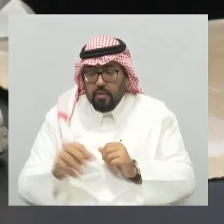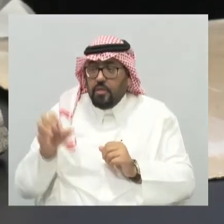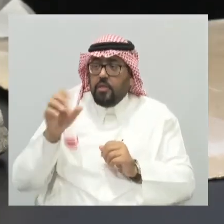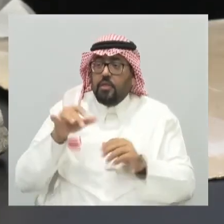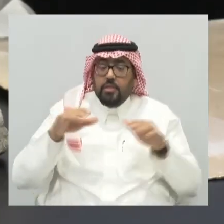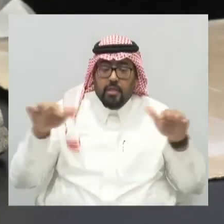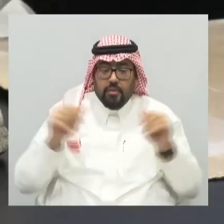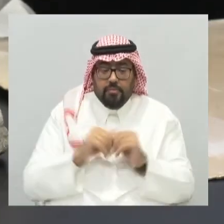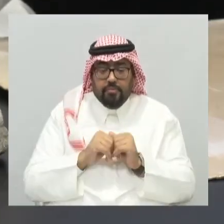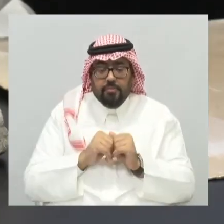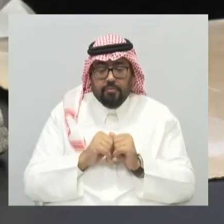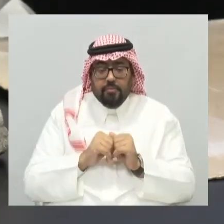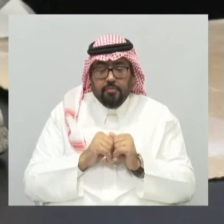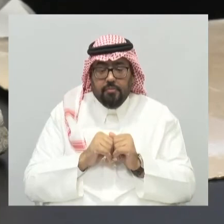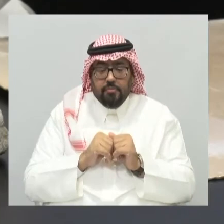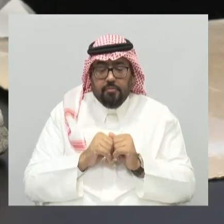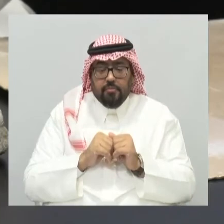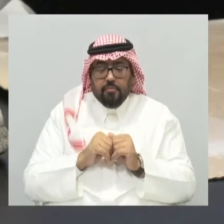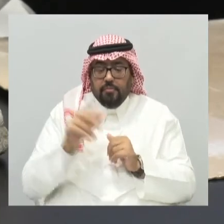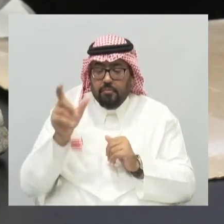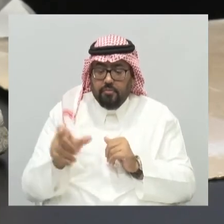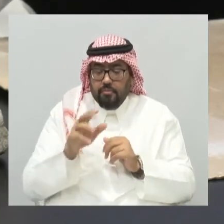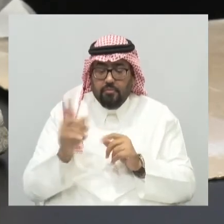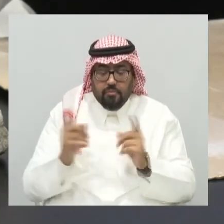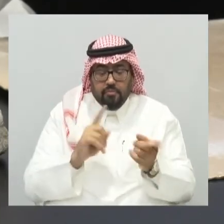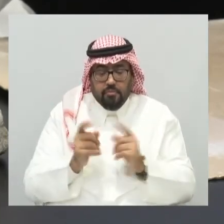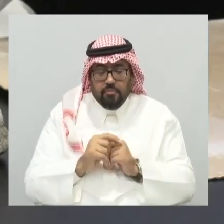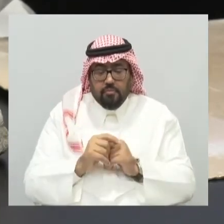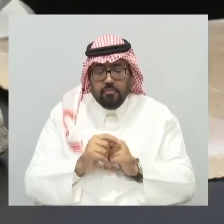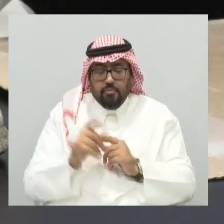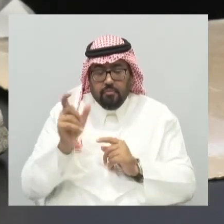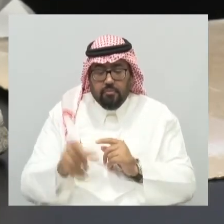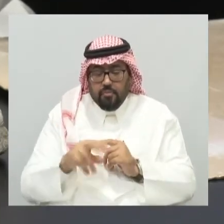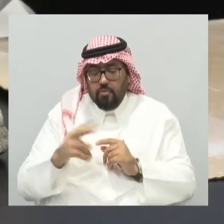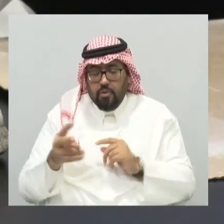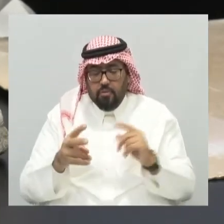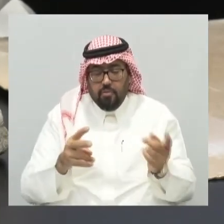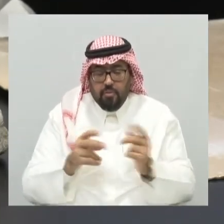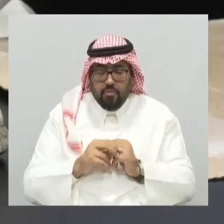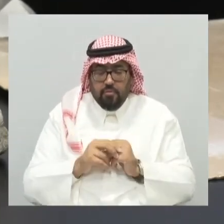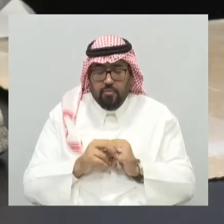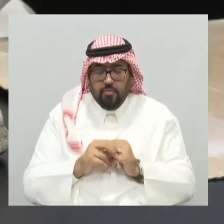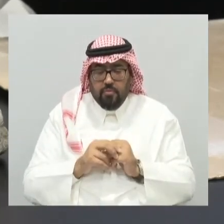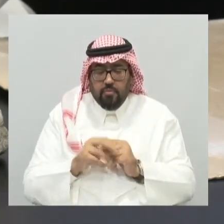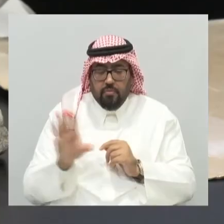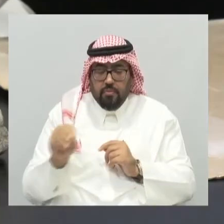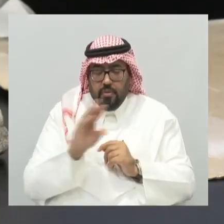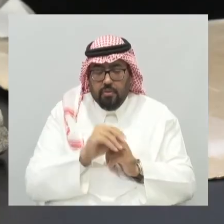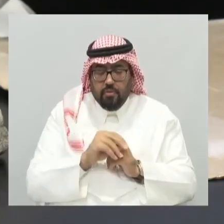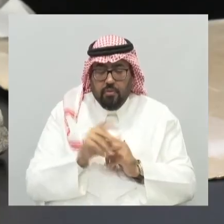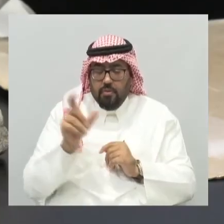السائل تنزيل في صفات مشتركه في صفات مختلفه المشتركه